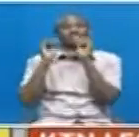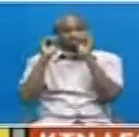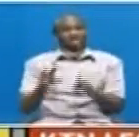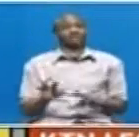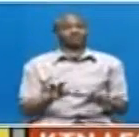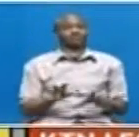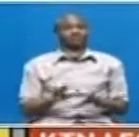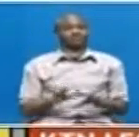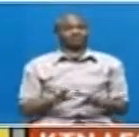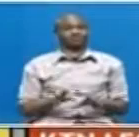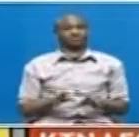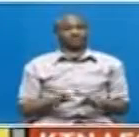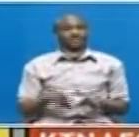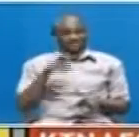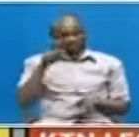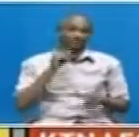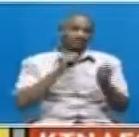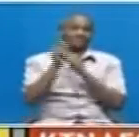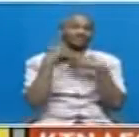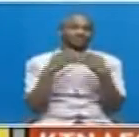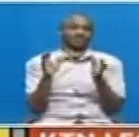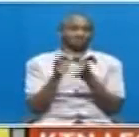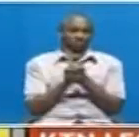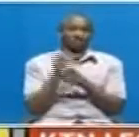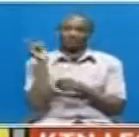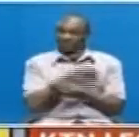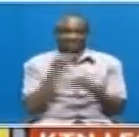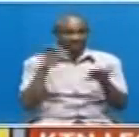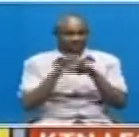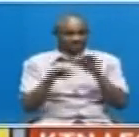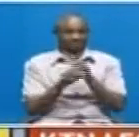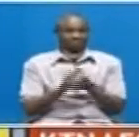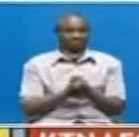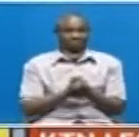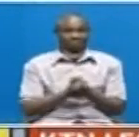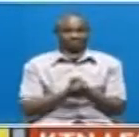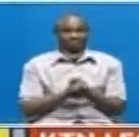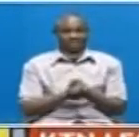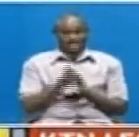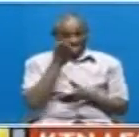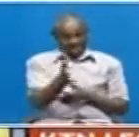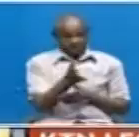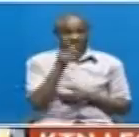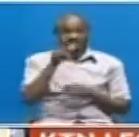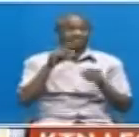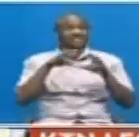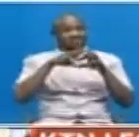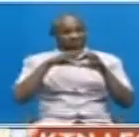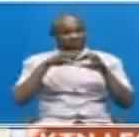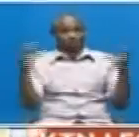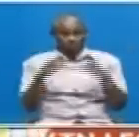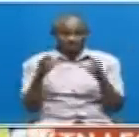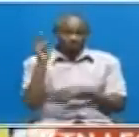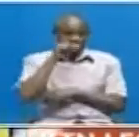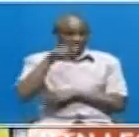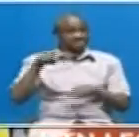duksi. Hiyo sasa stage amepasa mzuri, amemaliza kila kitu. Kwa miaka na dahari sasa, jamii hii inaendelea kutumia